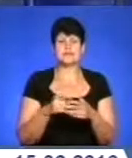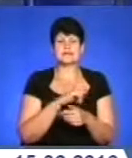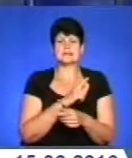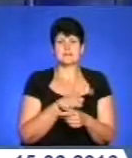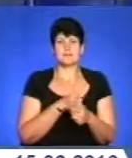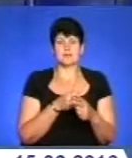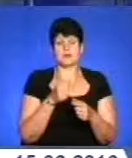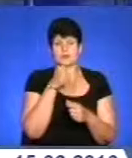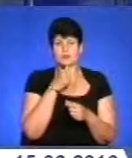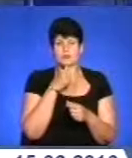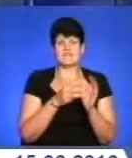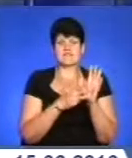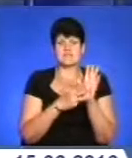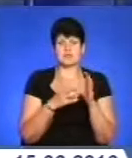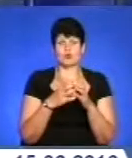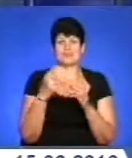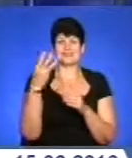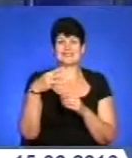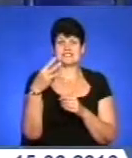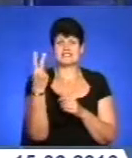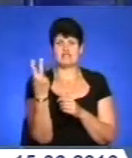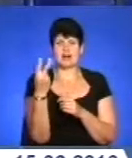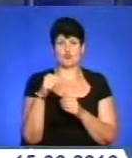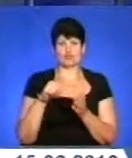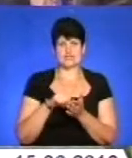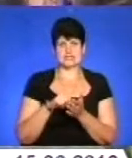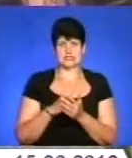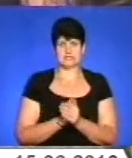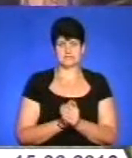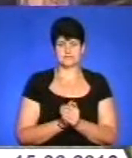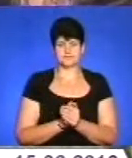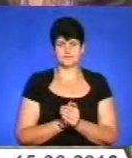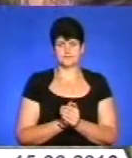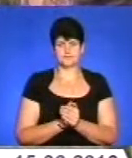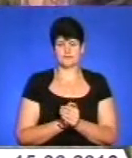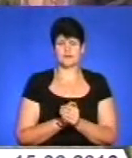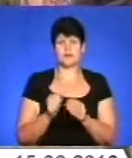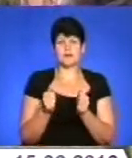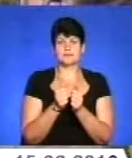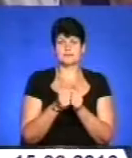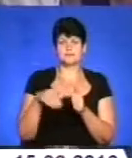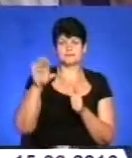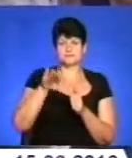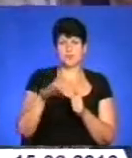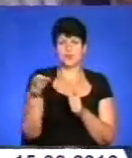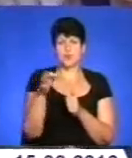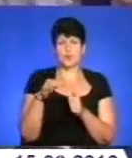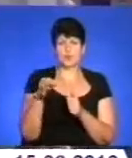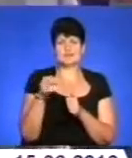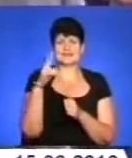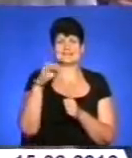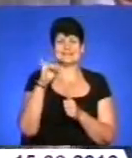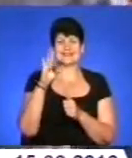8 команд і загалом 32 учасники. Більше дивимось далі. На набережній Тернопільського ставу біля спортивної бази